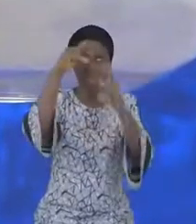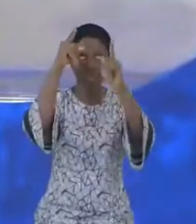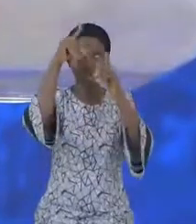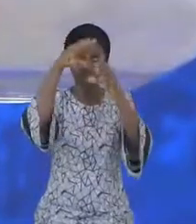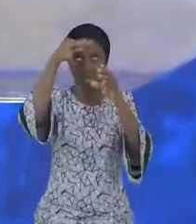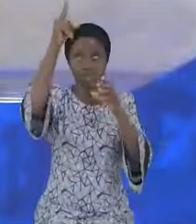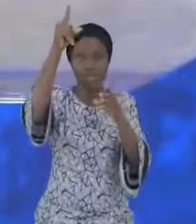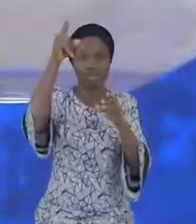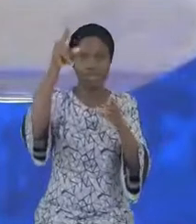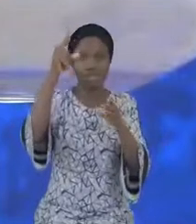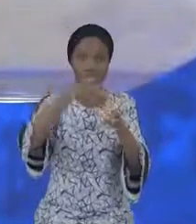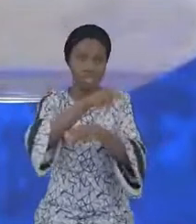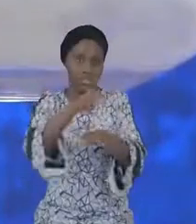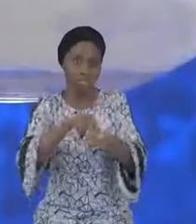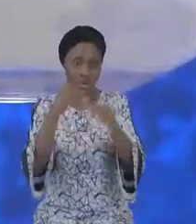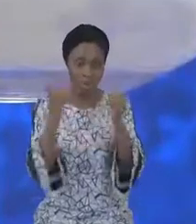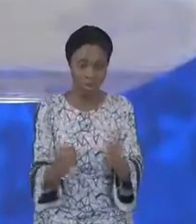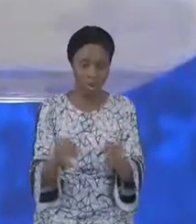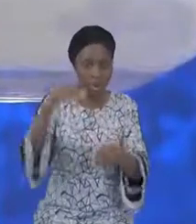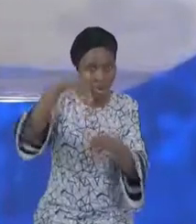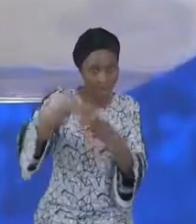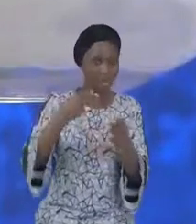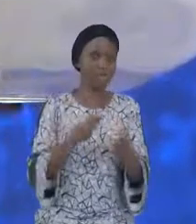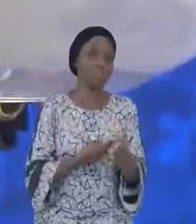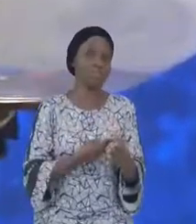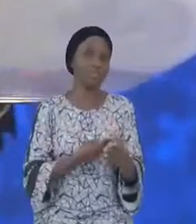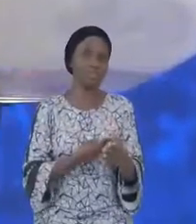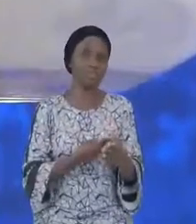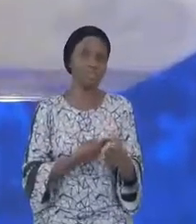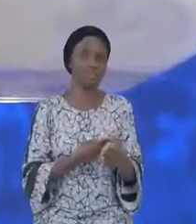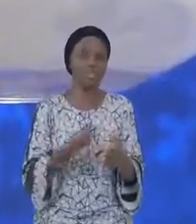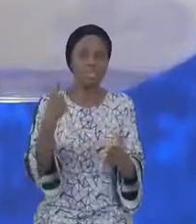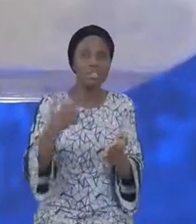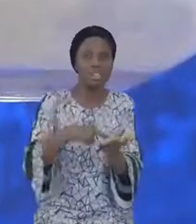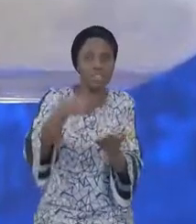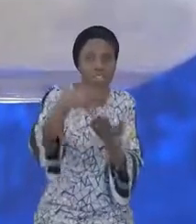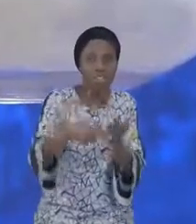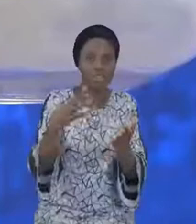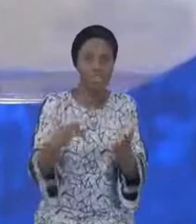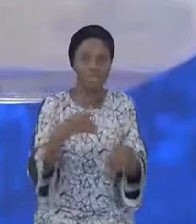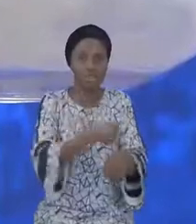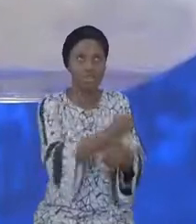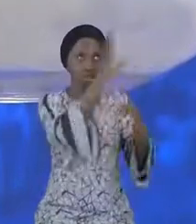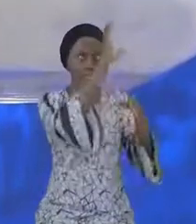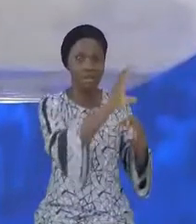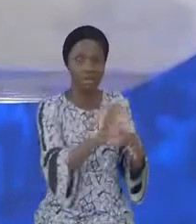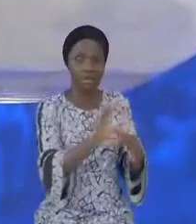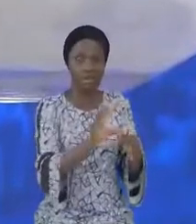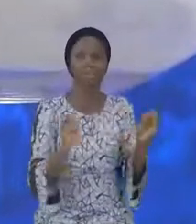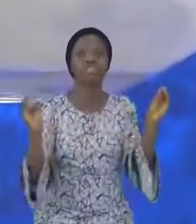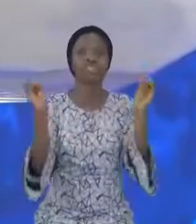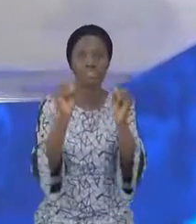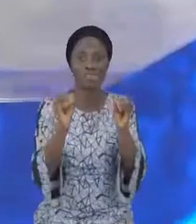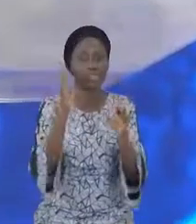nous transfère sa puissance, comme il nous transfère le résultat du calvaire,